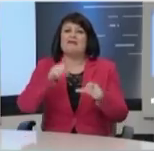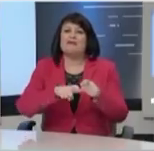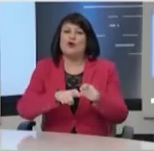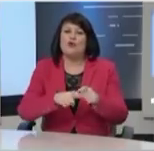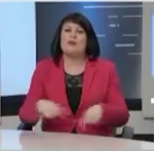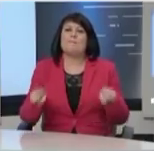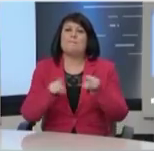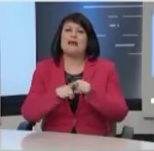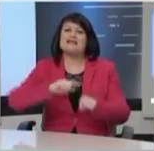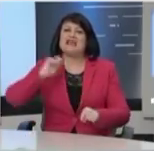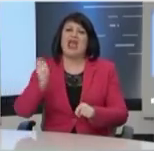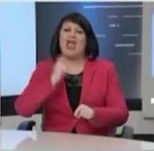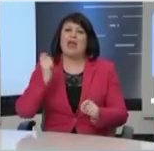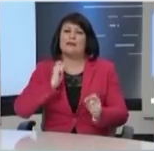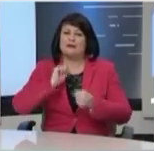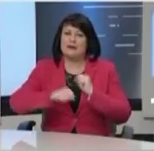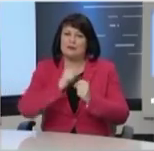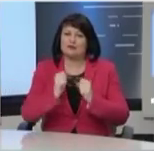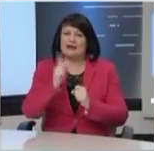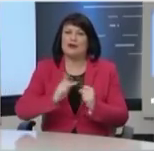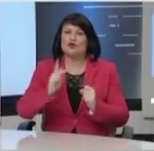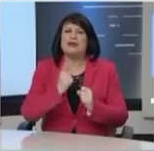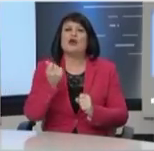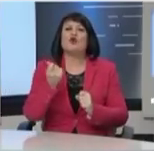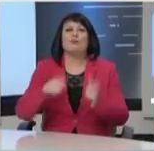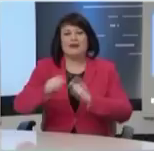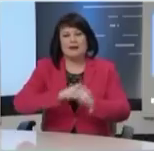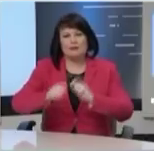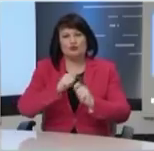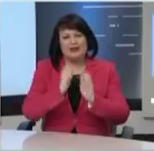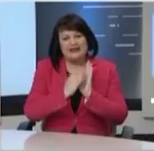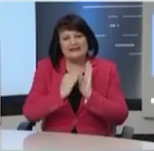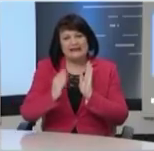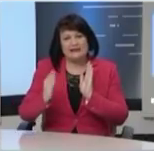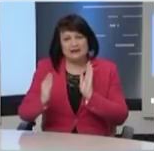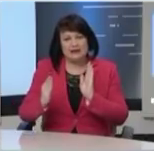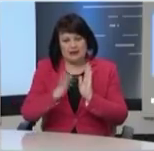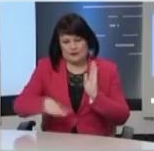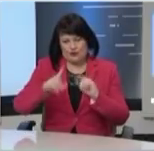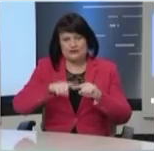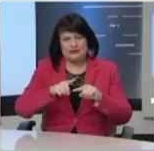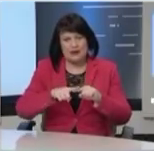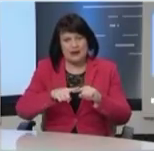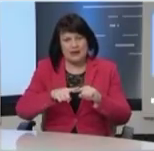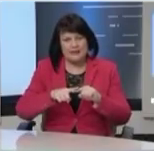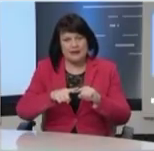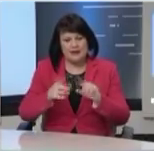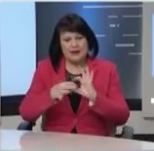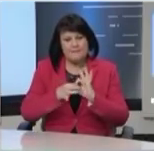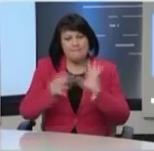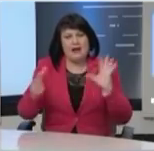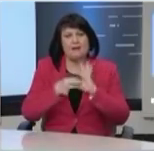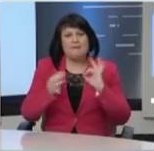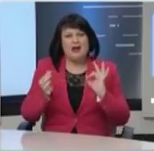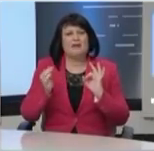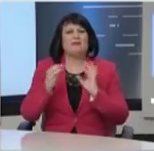τη μεγάλη εθνική προσπάθεια για την οικονομική και κοινωνική ανασυγκρότηση, βάζει τάξη στα του οίκου της και κόβει τους δεσμούς με